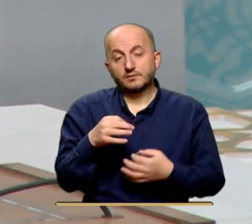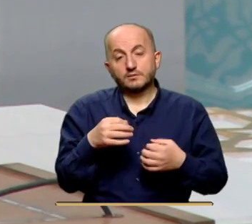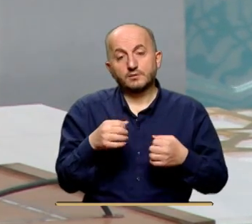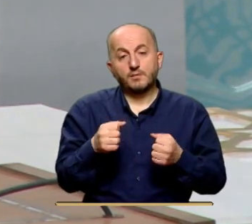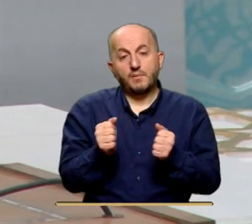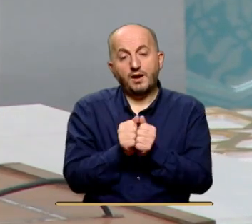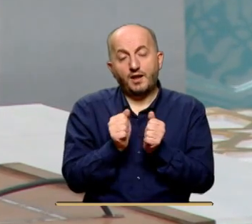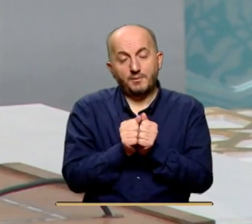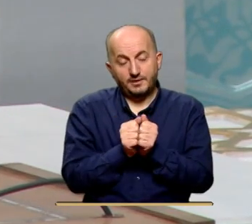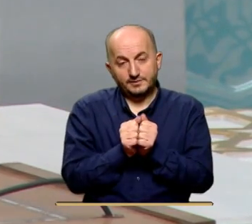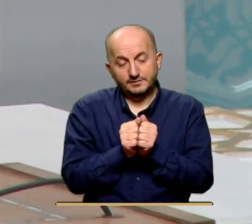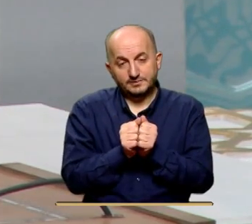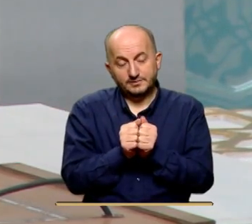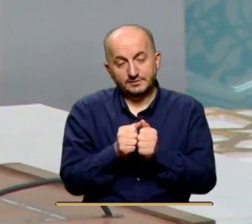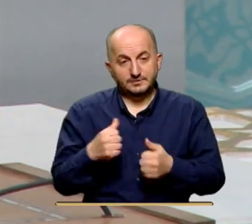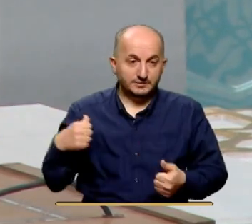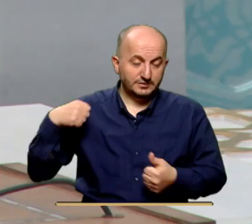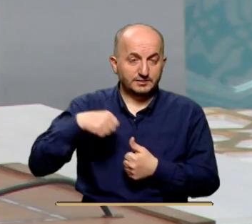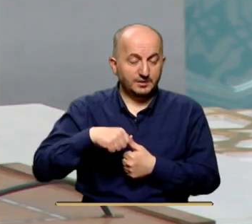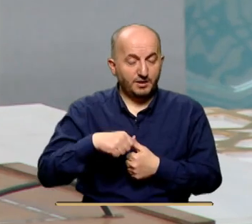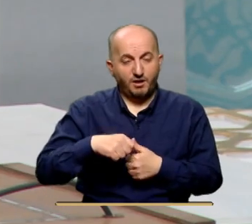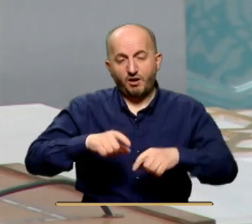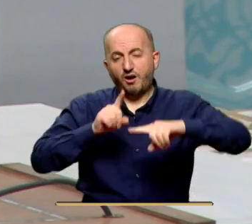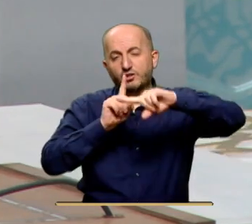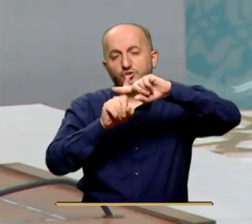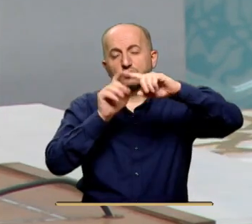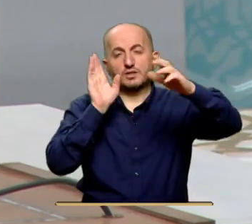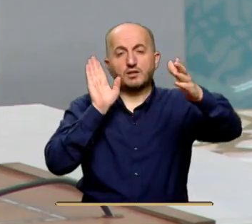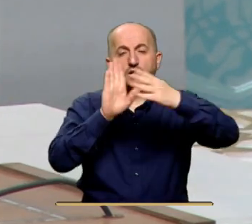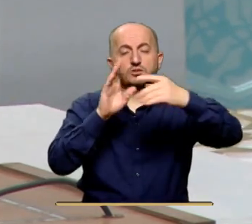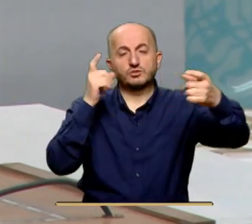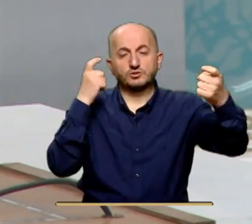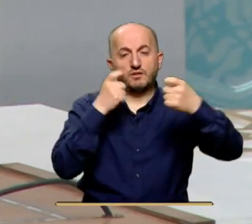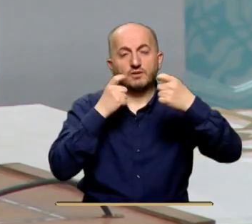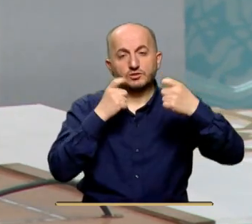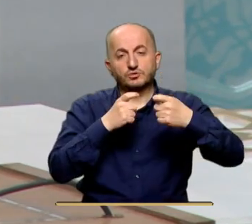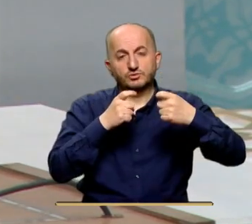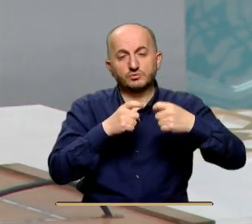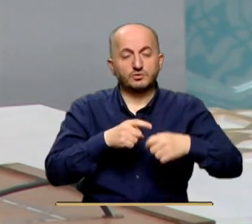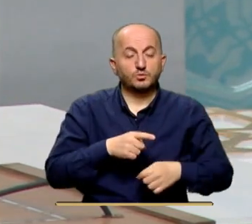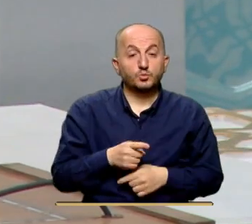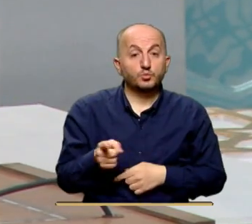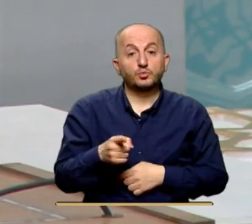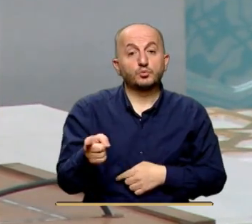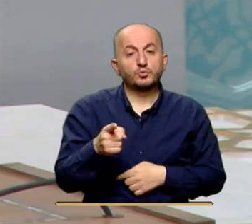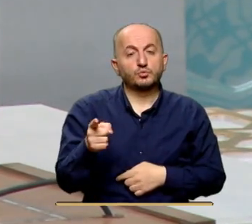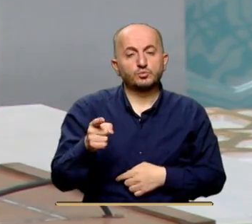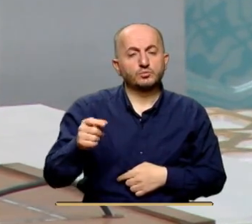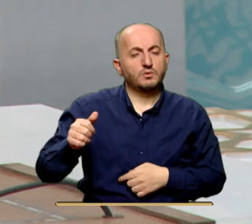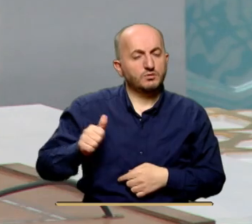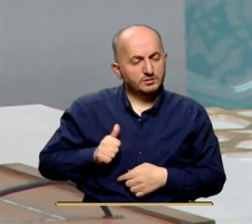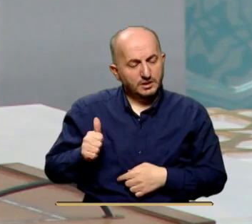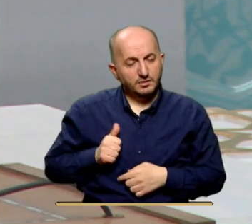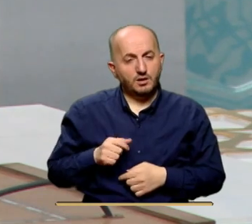kola yine Haçlı'ya karşı savaşan Kürt civanları,